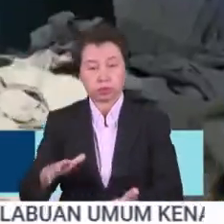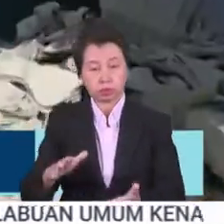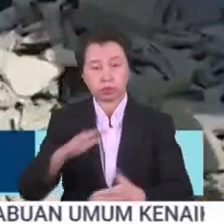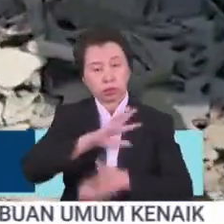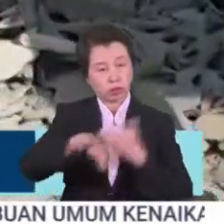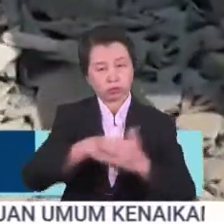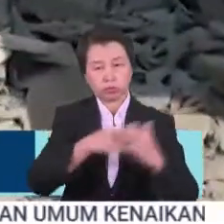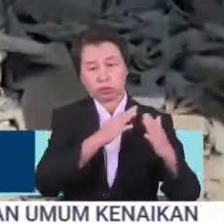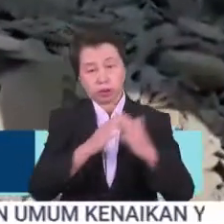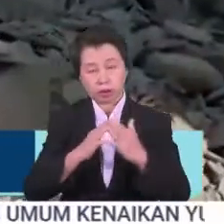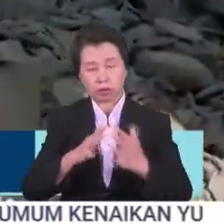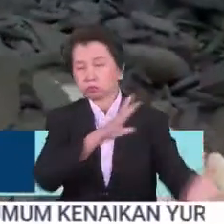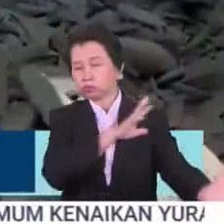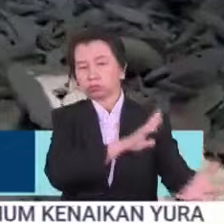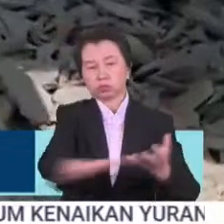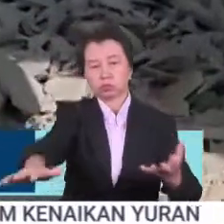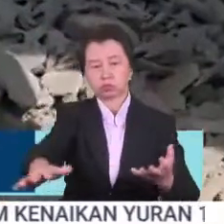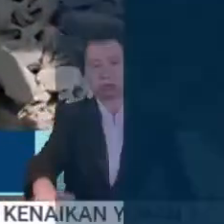seluruh bandar utama negara itu.